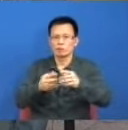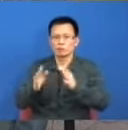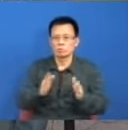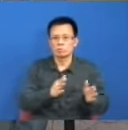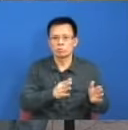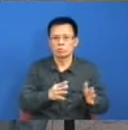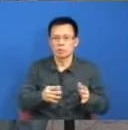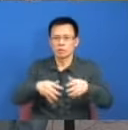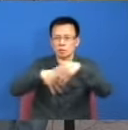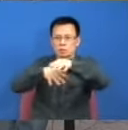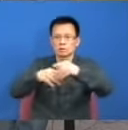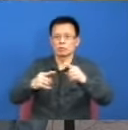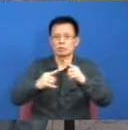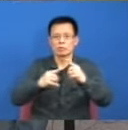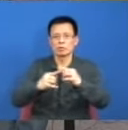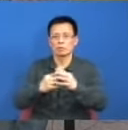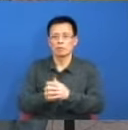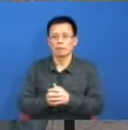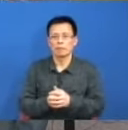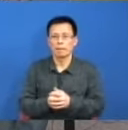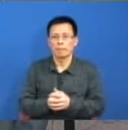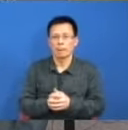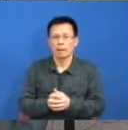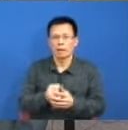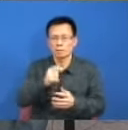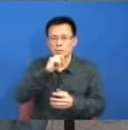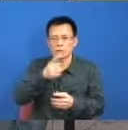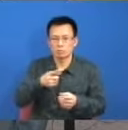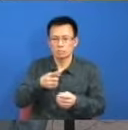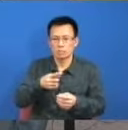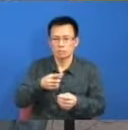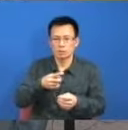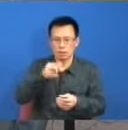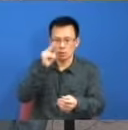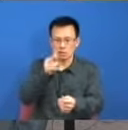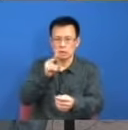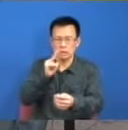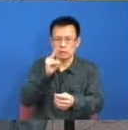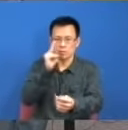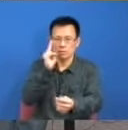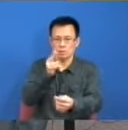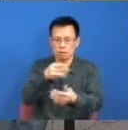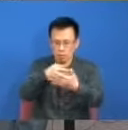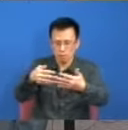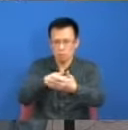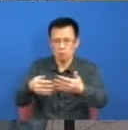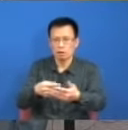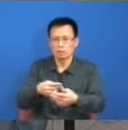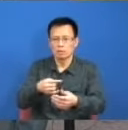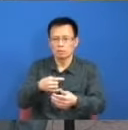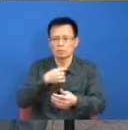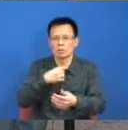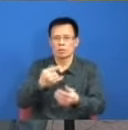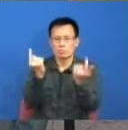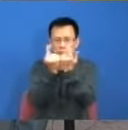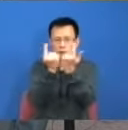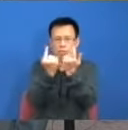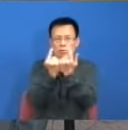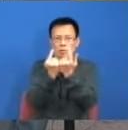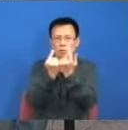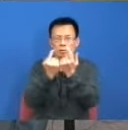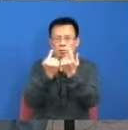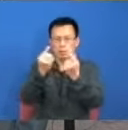到咧，佢哋喺呢度即係係有一堆指引喺度咧，其實係即係一早可能預備定咗，就係用北角警署成為呢、這個